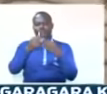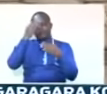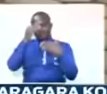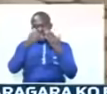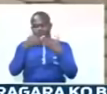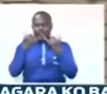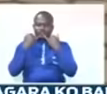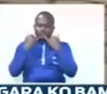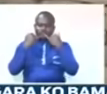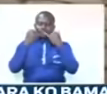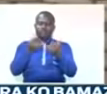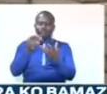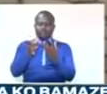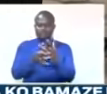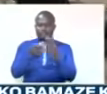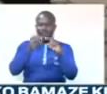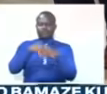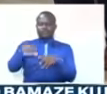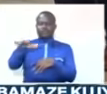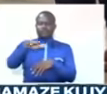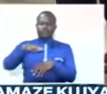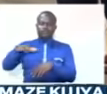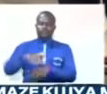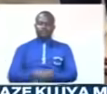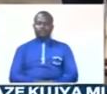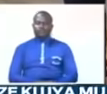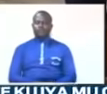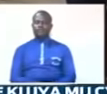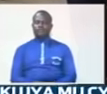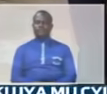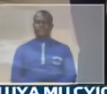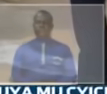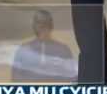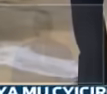zamenyeshejwe ubukwe buri bube mu gace runaka Alex Namahoro i Muhanga